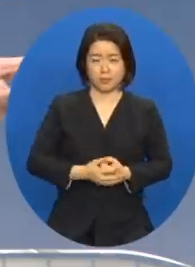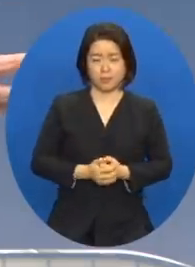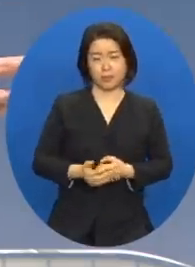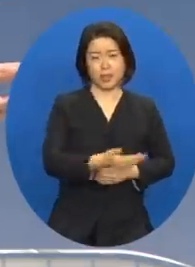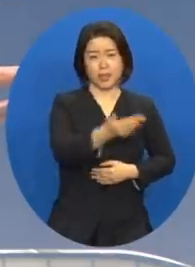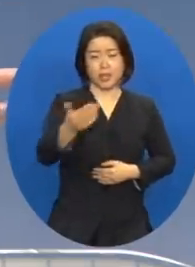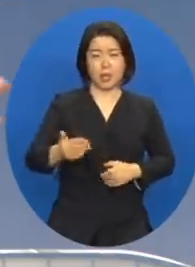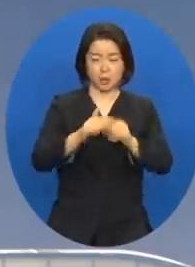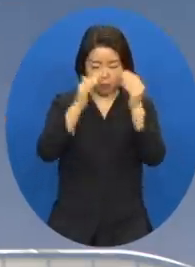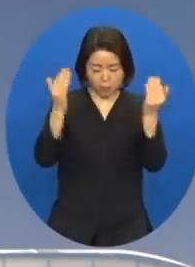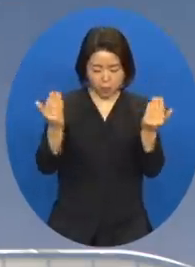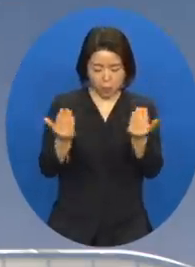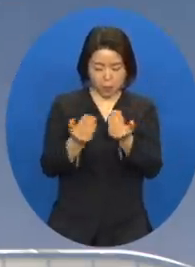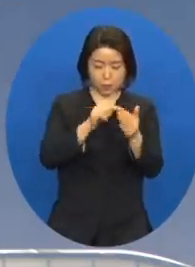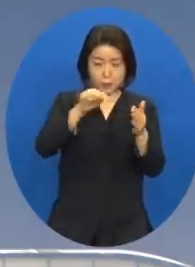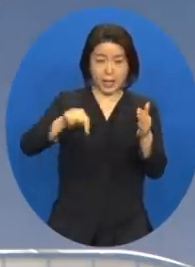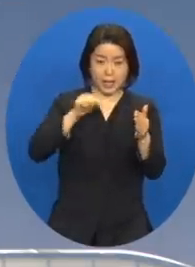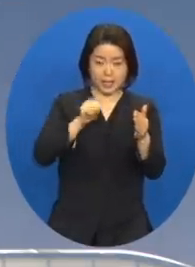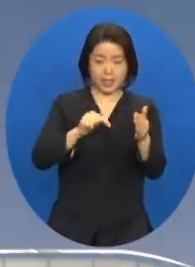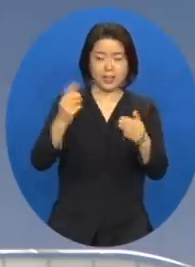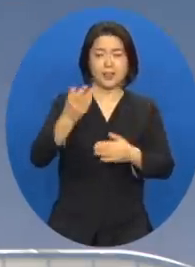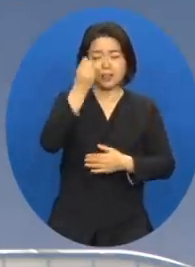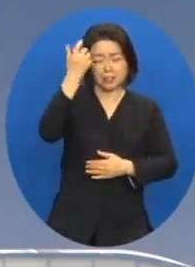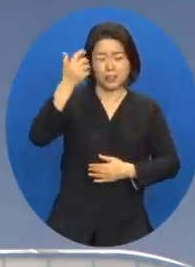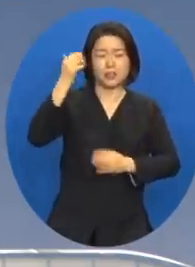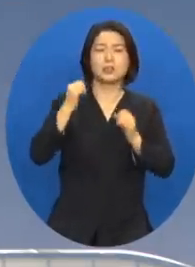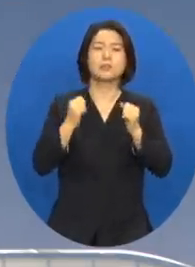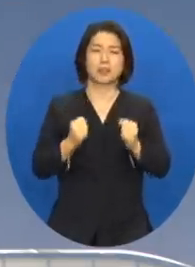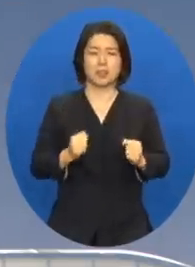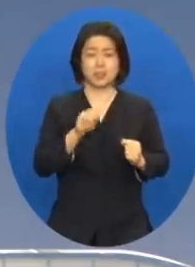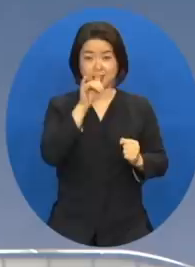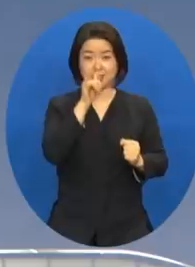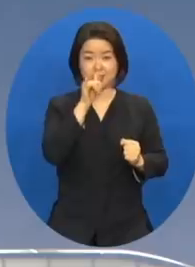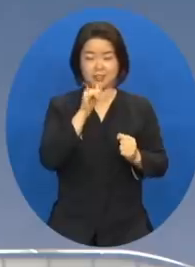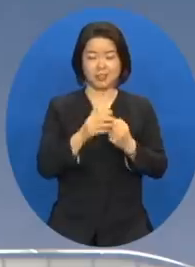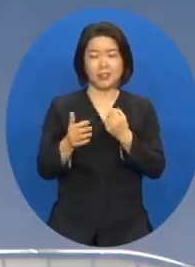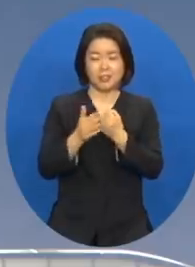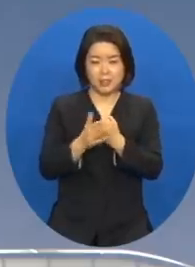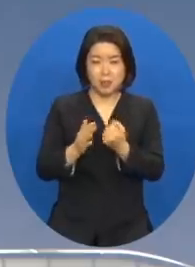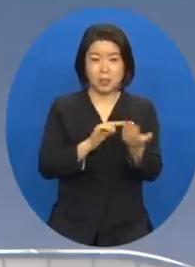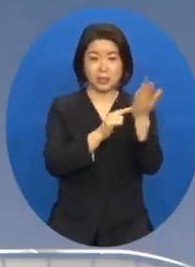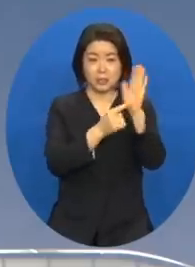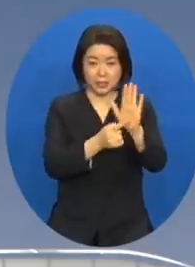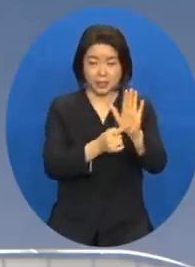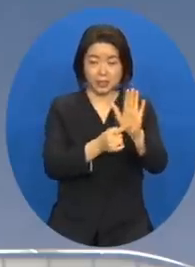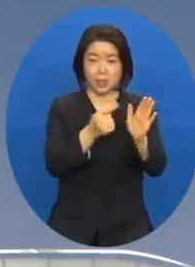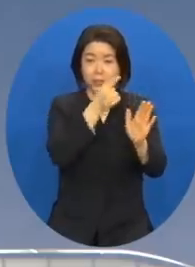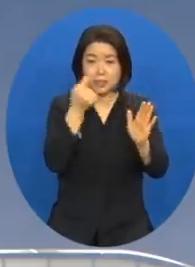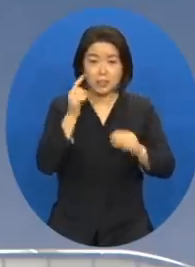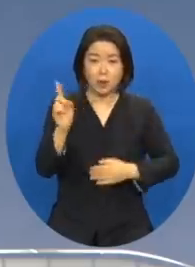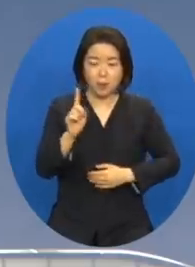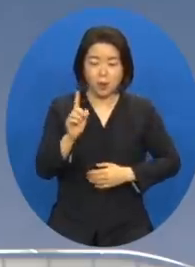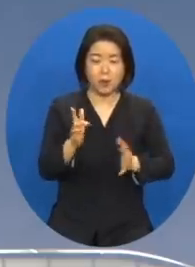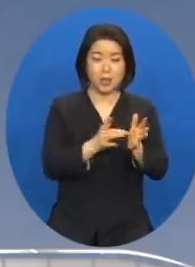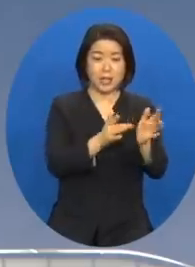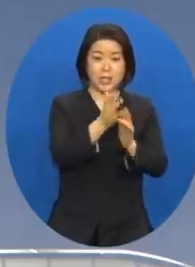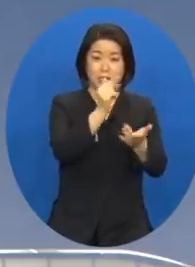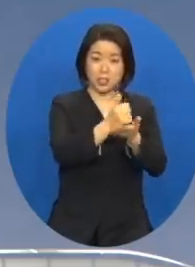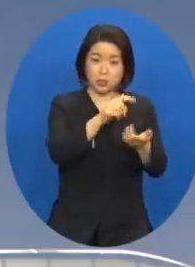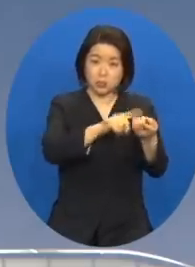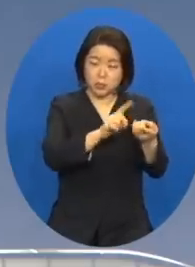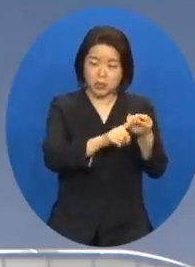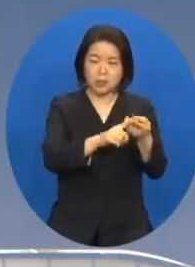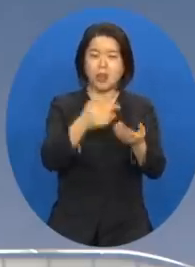여러분 모두 안에 성령이 계십니다. 그래서 나타나는 증거가 예수님을 주님이라고